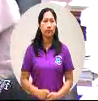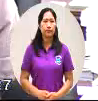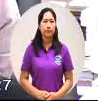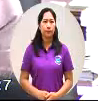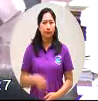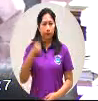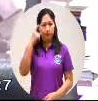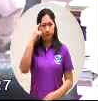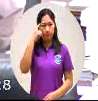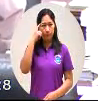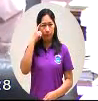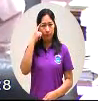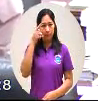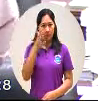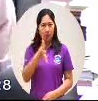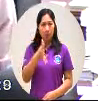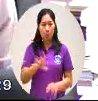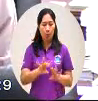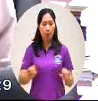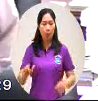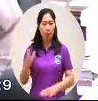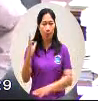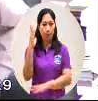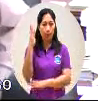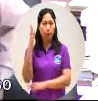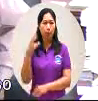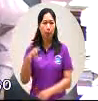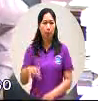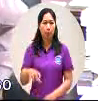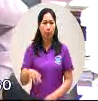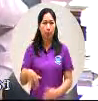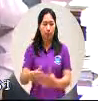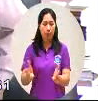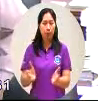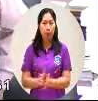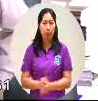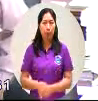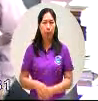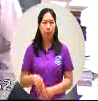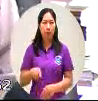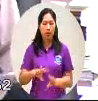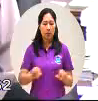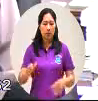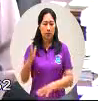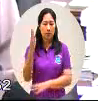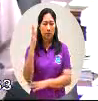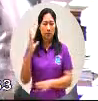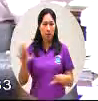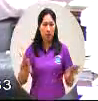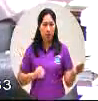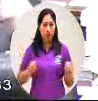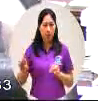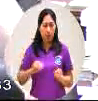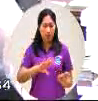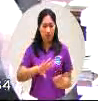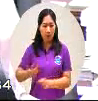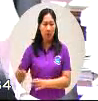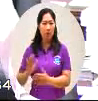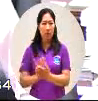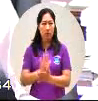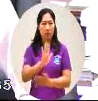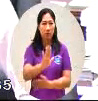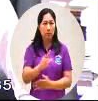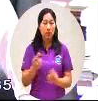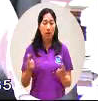问一下地震这个区块，除了这个地震的资料，那么未来像沿乡